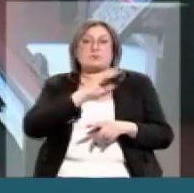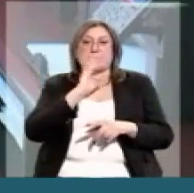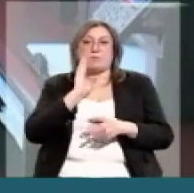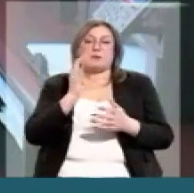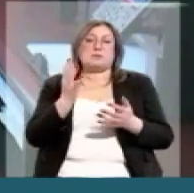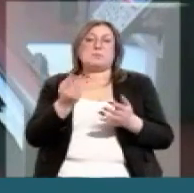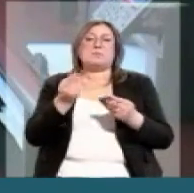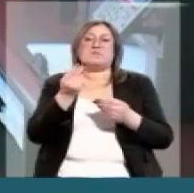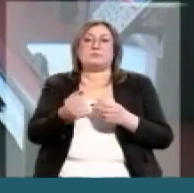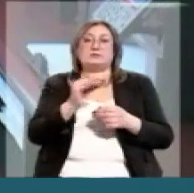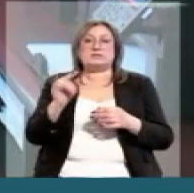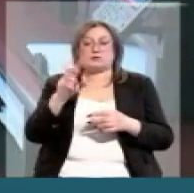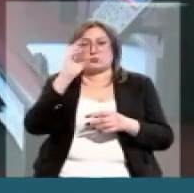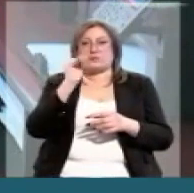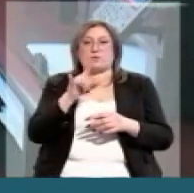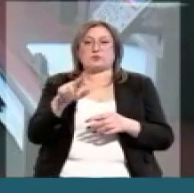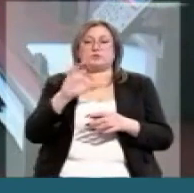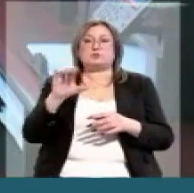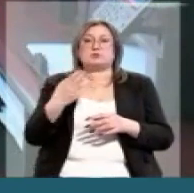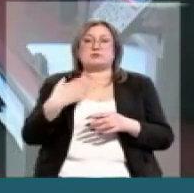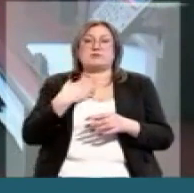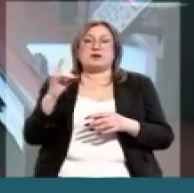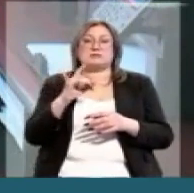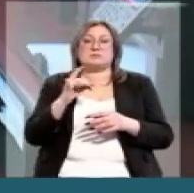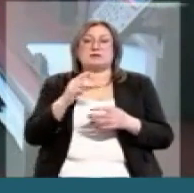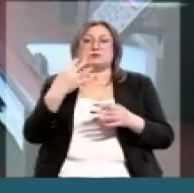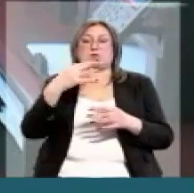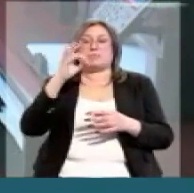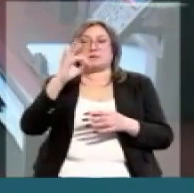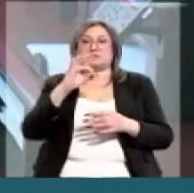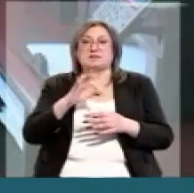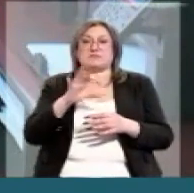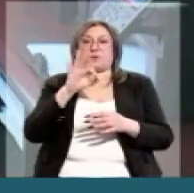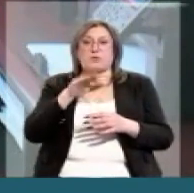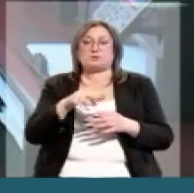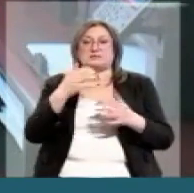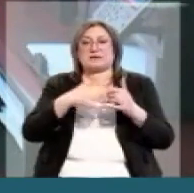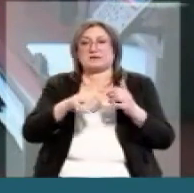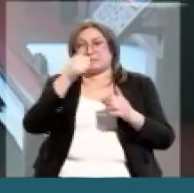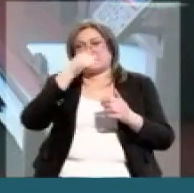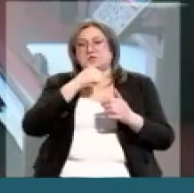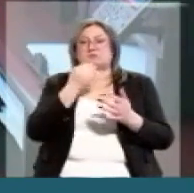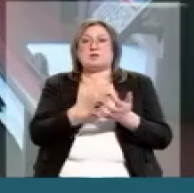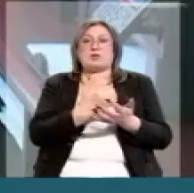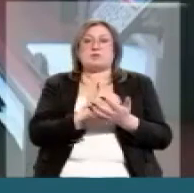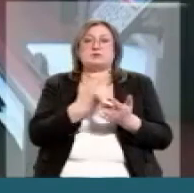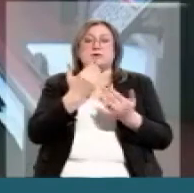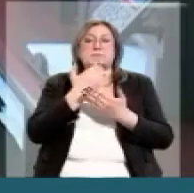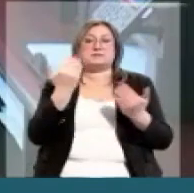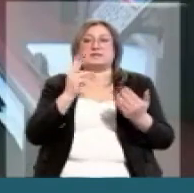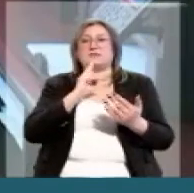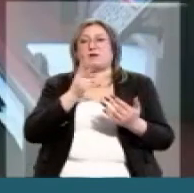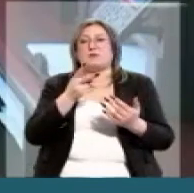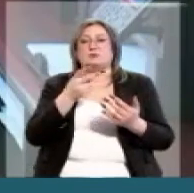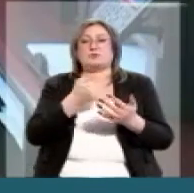получают социальную выплату из Государственного фонда социального страхования в размере 40% от среднемесячного дохода за последние два года